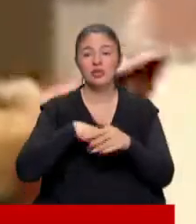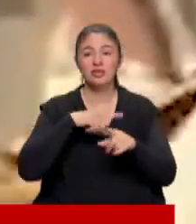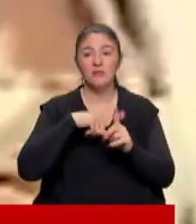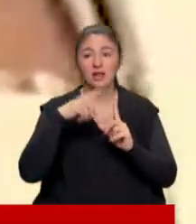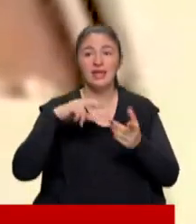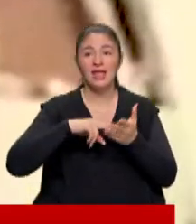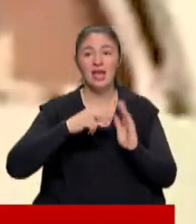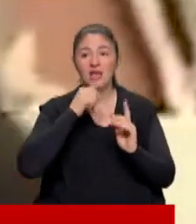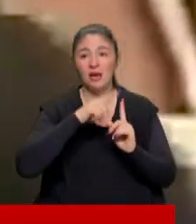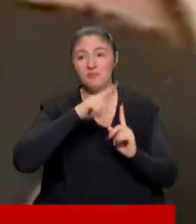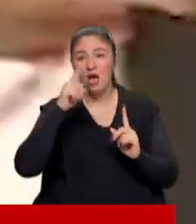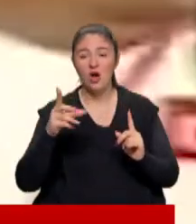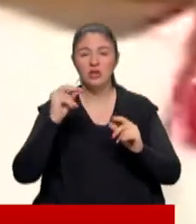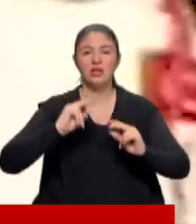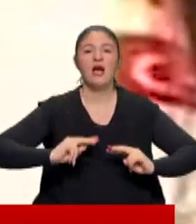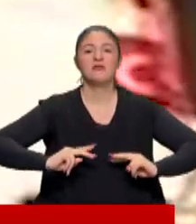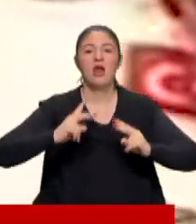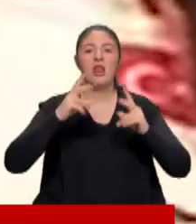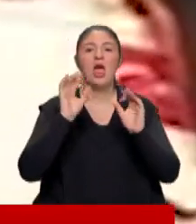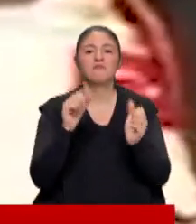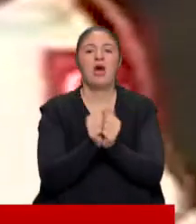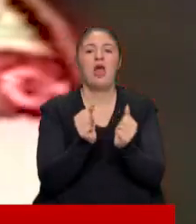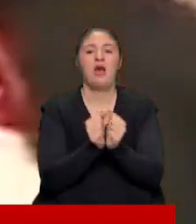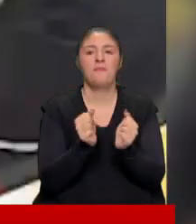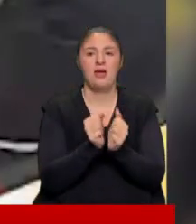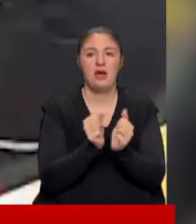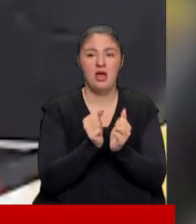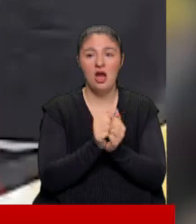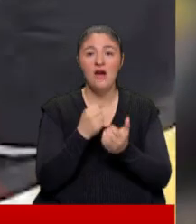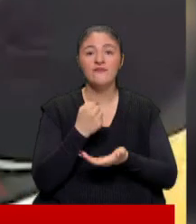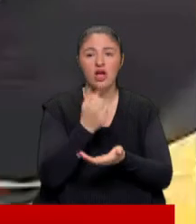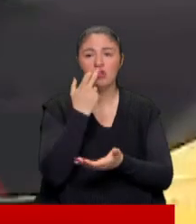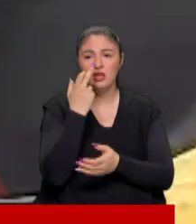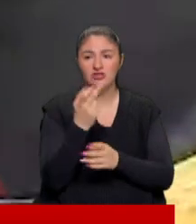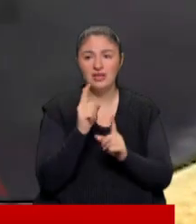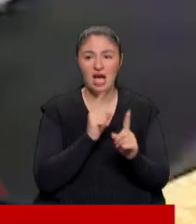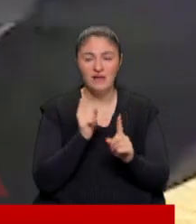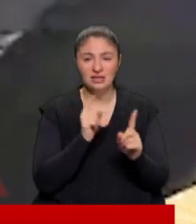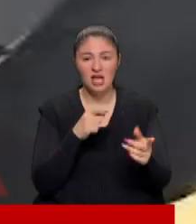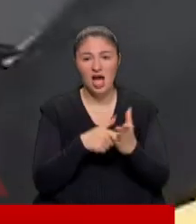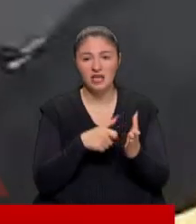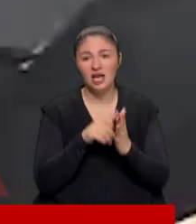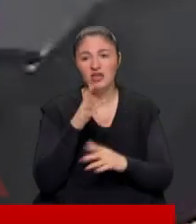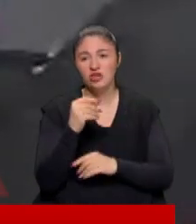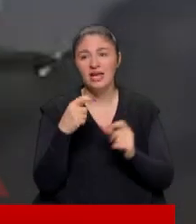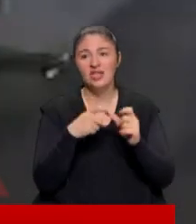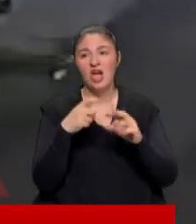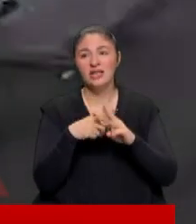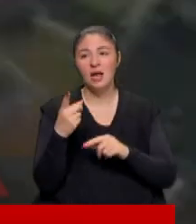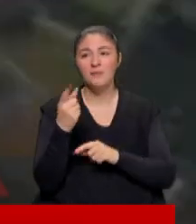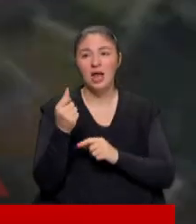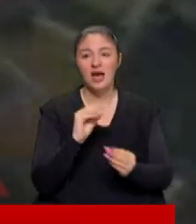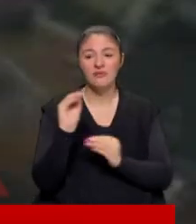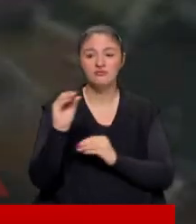yıllarından teknik adamla uzanan kariyerlerinde hep yan yanaydılar. Fon dolandırıcılığı davasında adı geçen Seçil Erzan'a